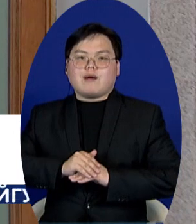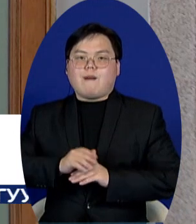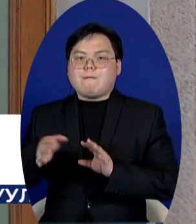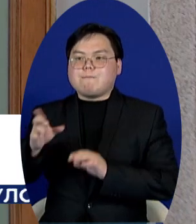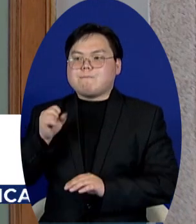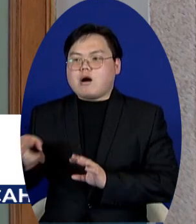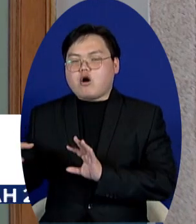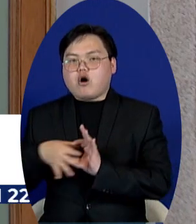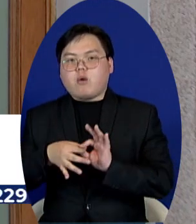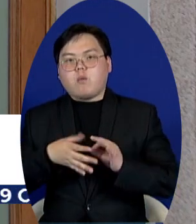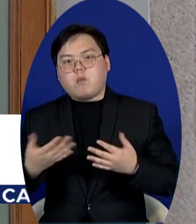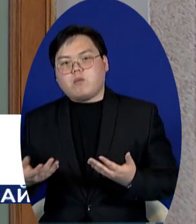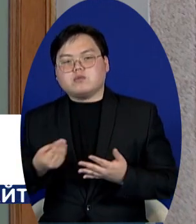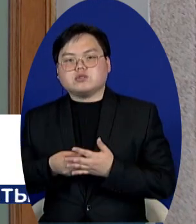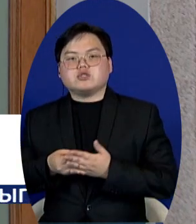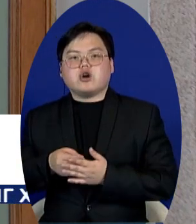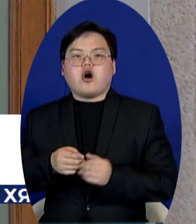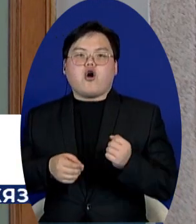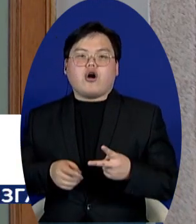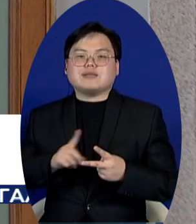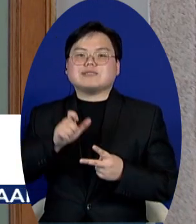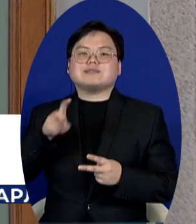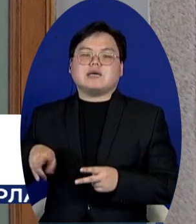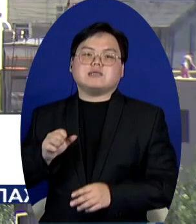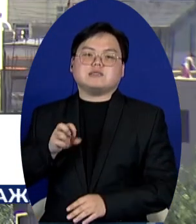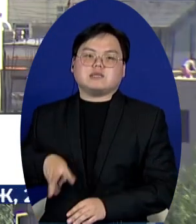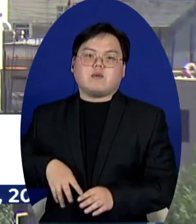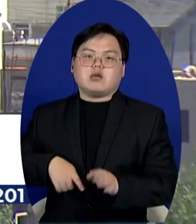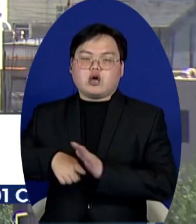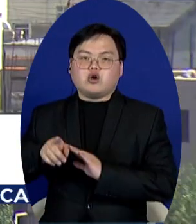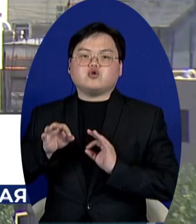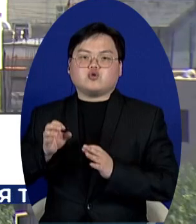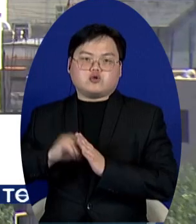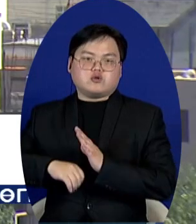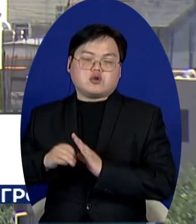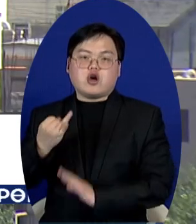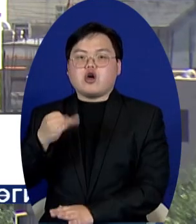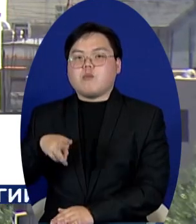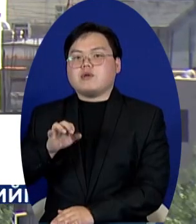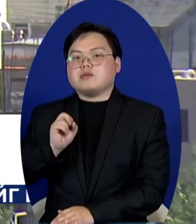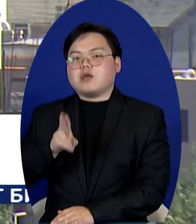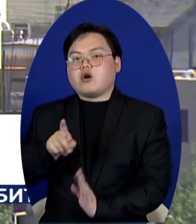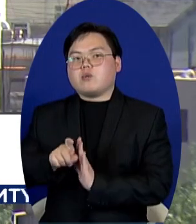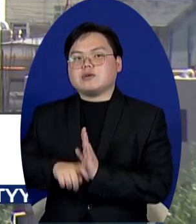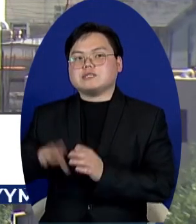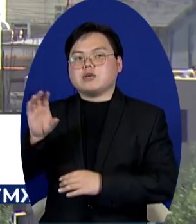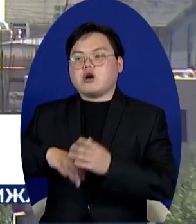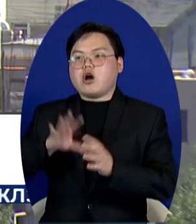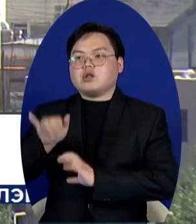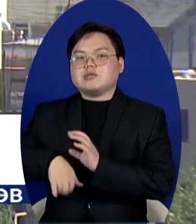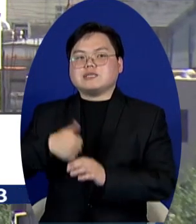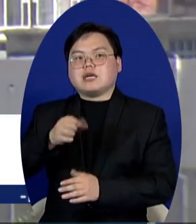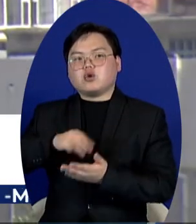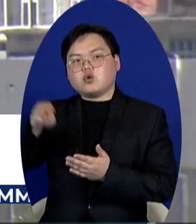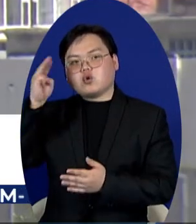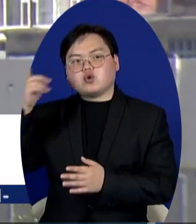банкудтай холбож өгдөг ийм ордох зах зээлийн системээр явах нь хэцүү юм байна. Ипотекийн хөтөлбөрийн санхүүжилтийн схемийг олон улсын сайн туршлагад